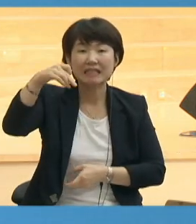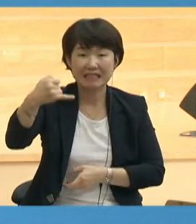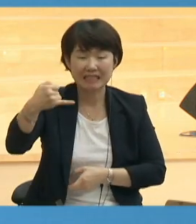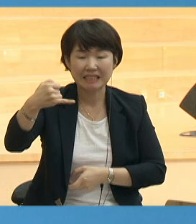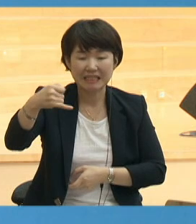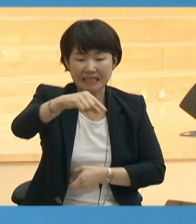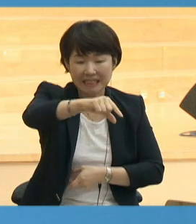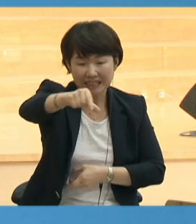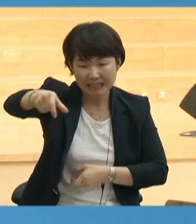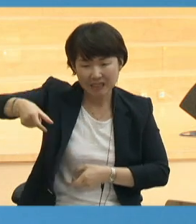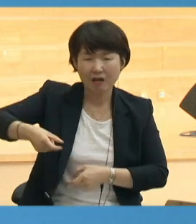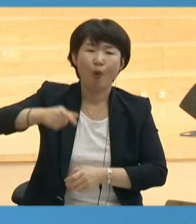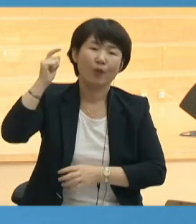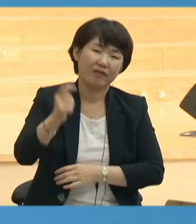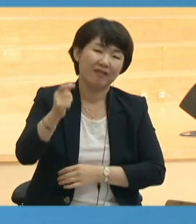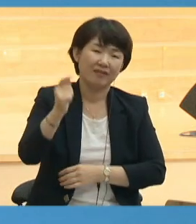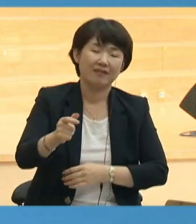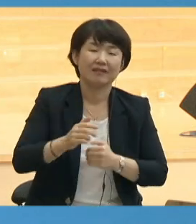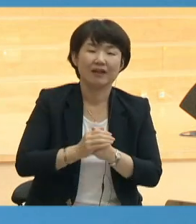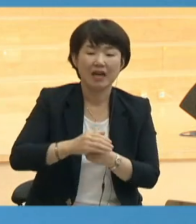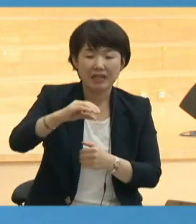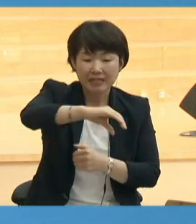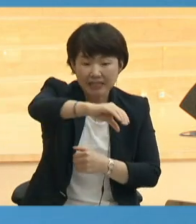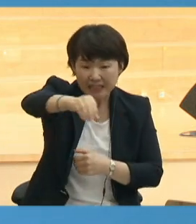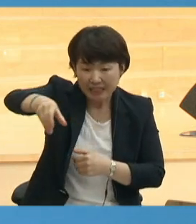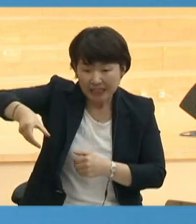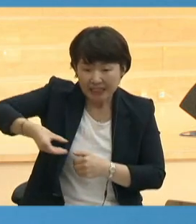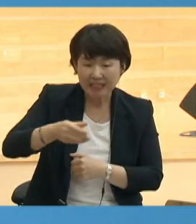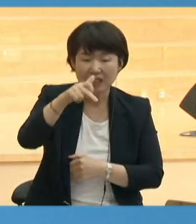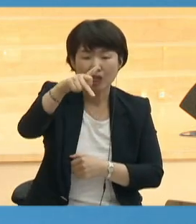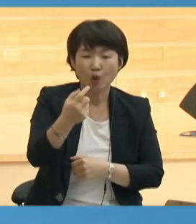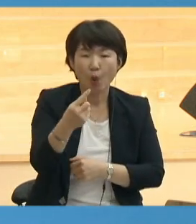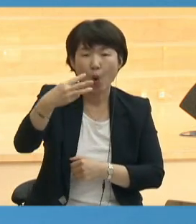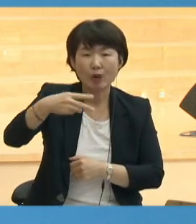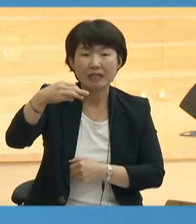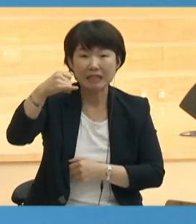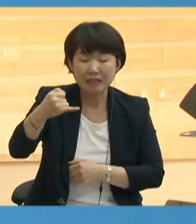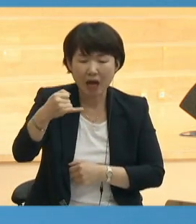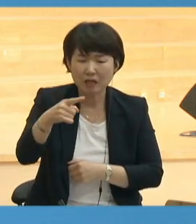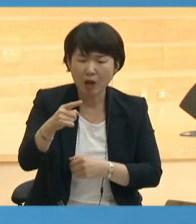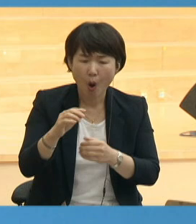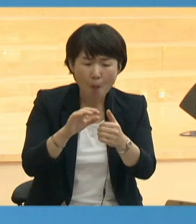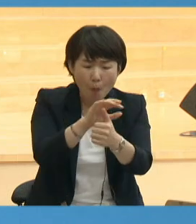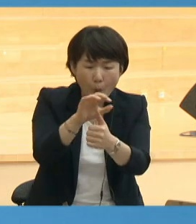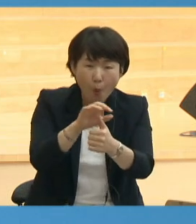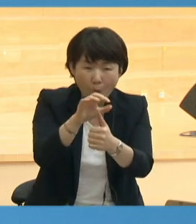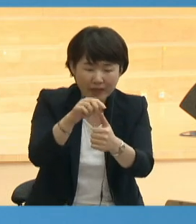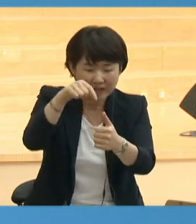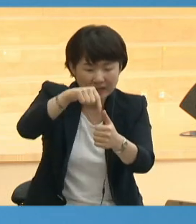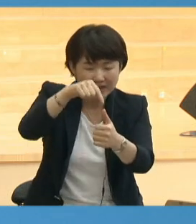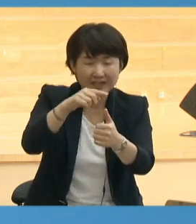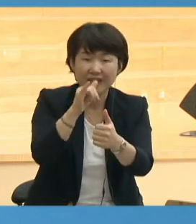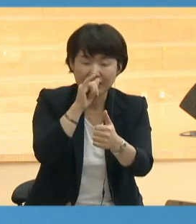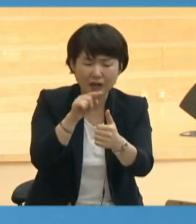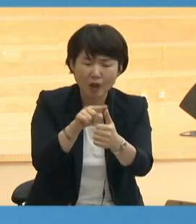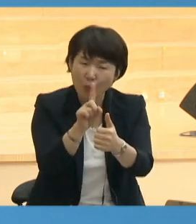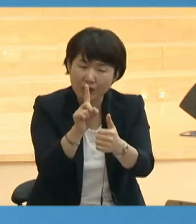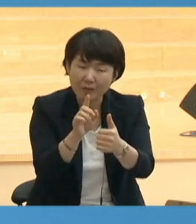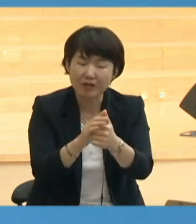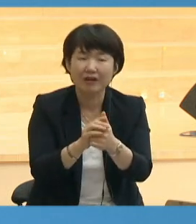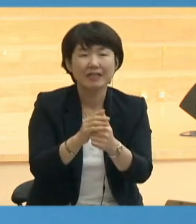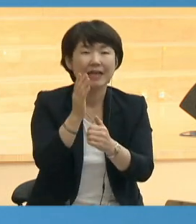그런데 이 반 단에 코르크 층이 뭘 보호하고 있느냐 그 속에 보면 이제 이제 입에서 생성된